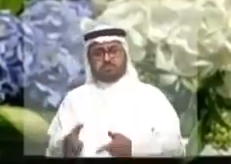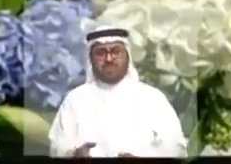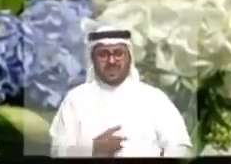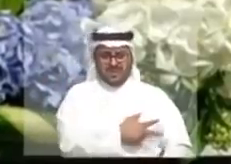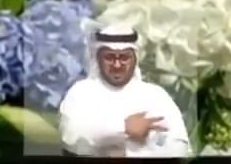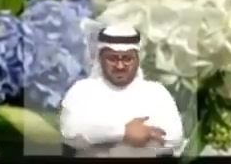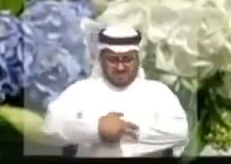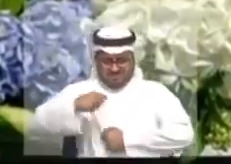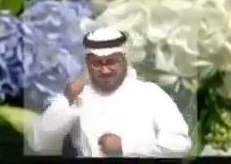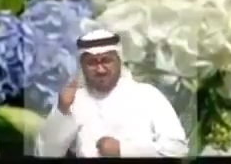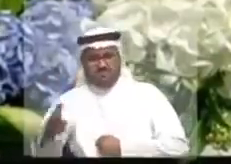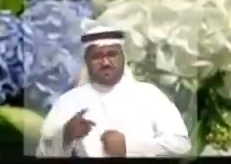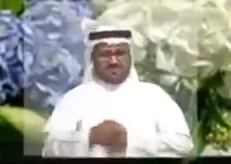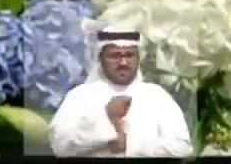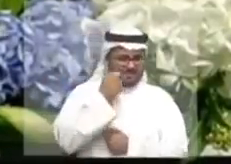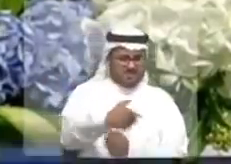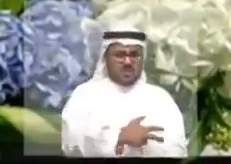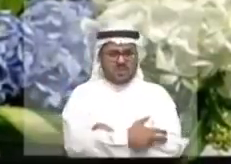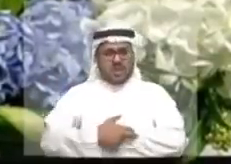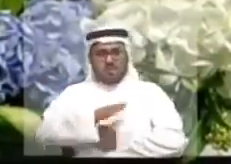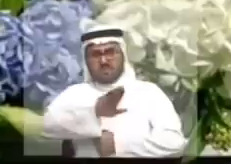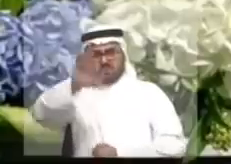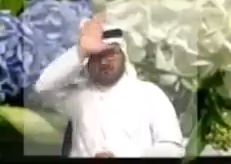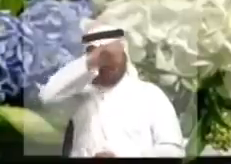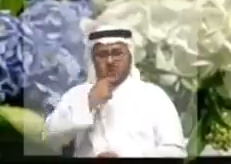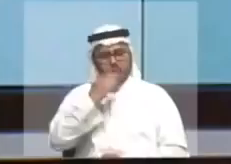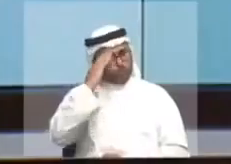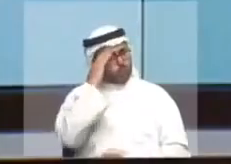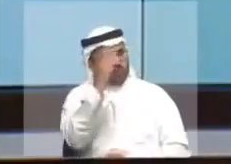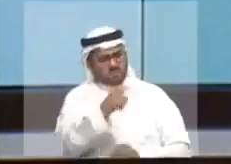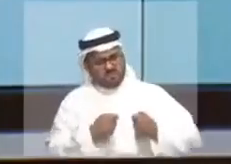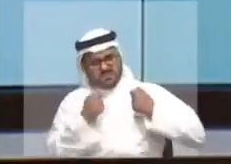وتساعد الشعب الفلسطيني الشقيق من اللاجئين منهم.